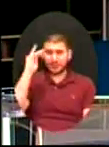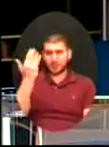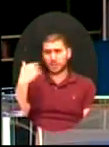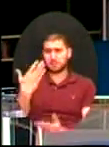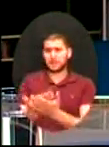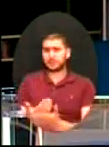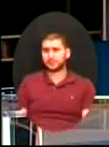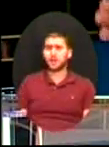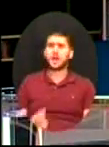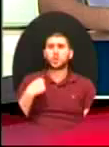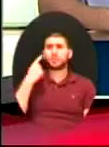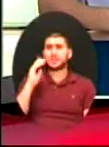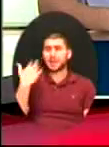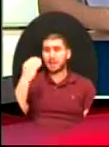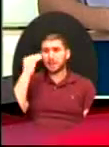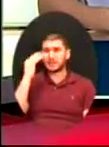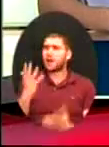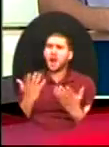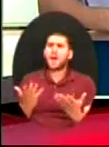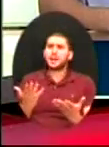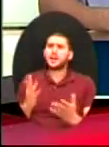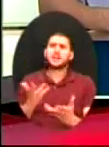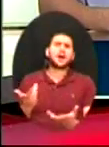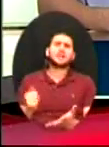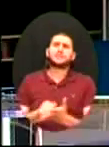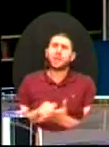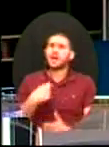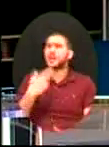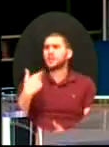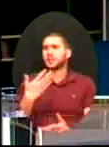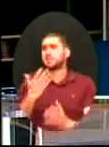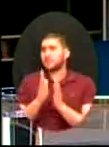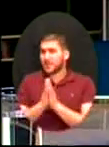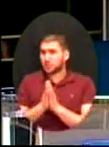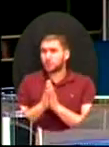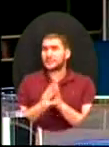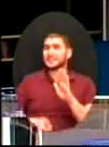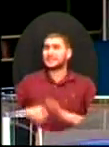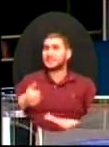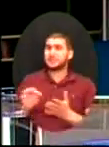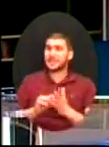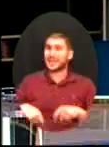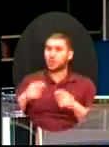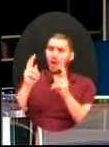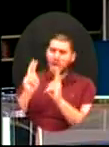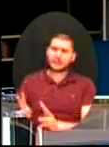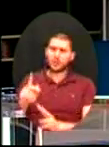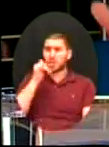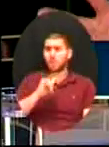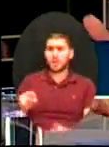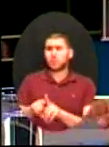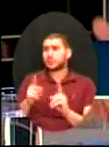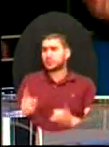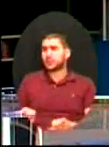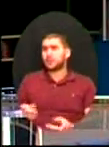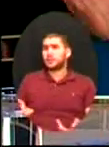הייתי ממליץ. אני חושבת ש... אם זה היה אסון בית ספרי, חס ושלום, אני הייתי קורא למשרד החינוך לעצור את הטיולים, כמו שצהל